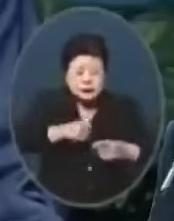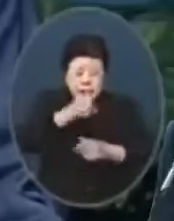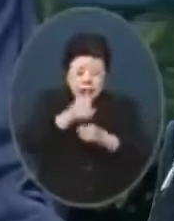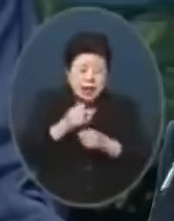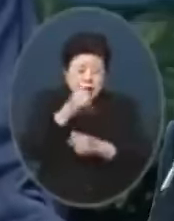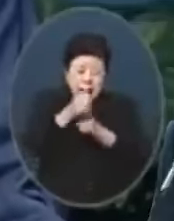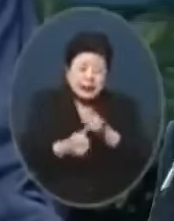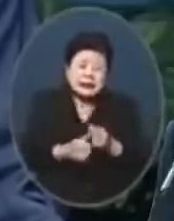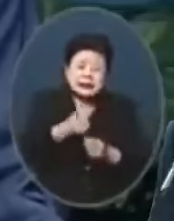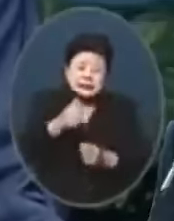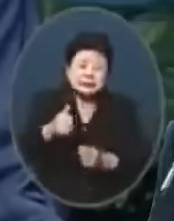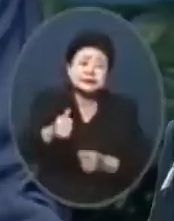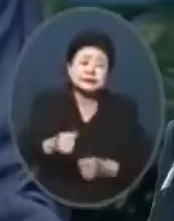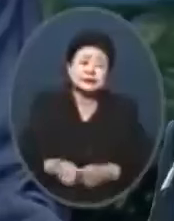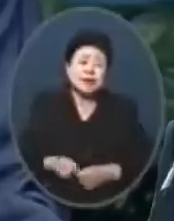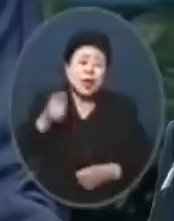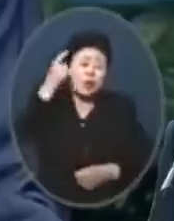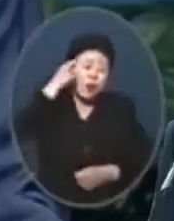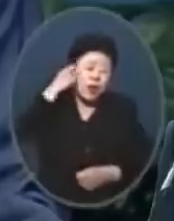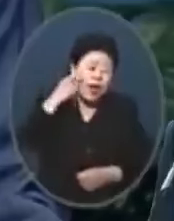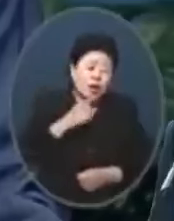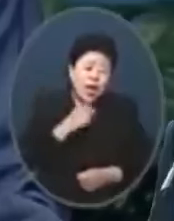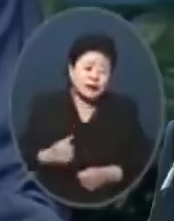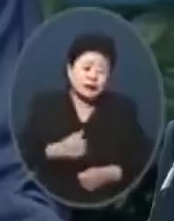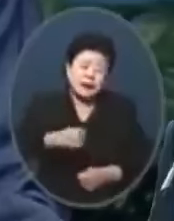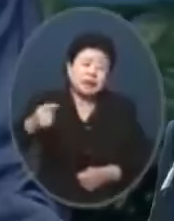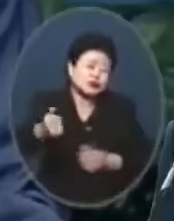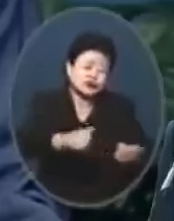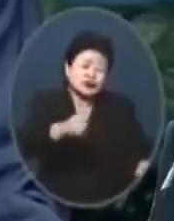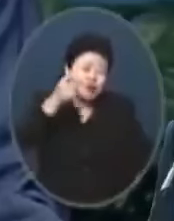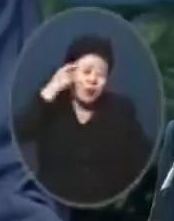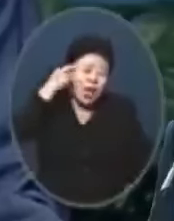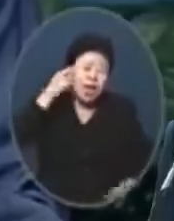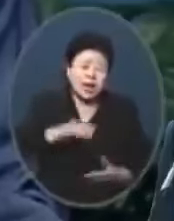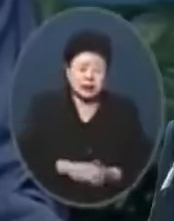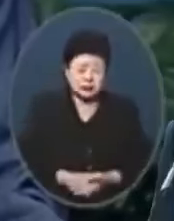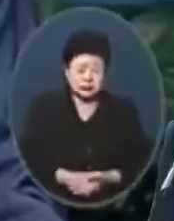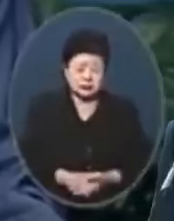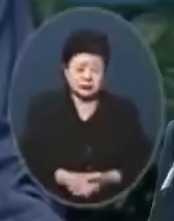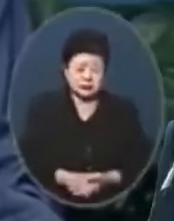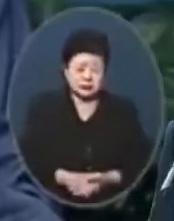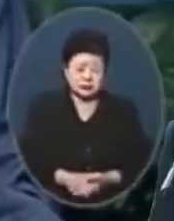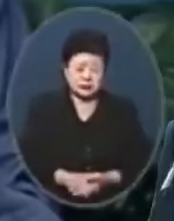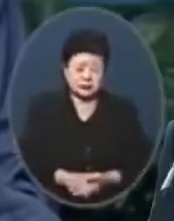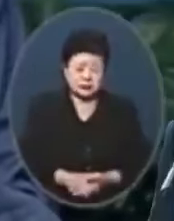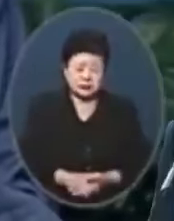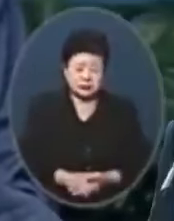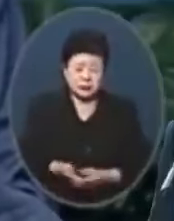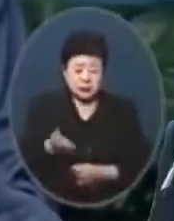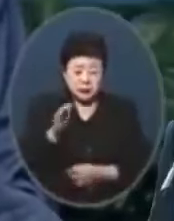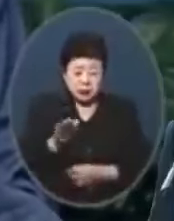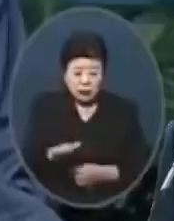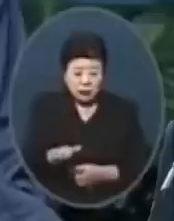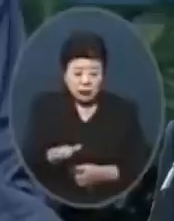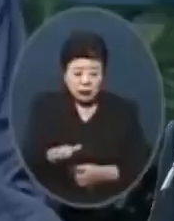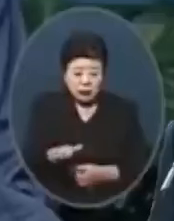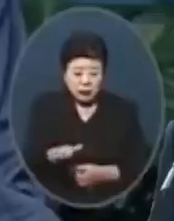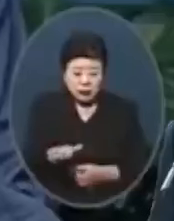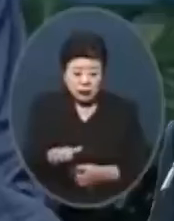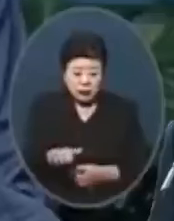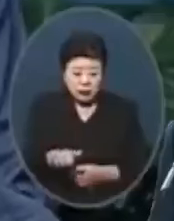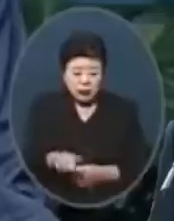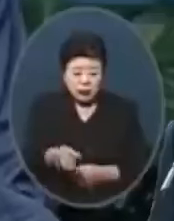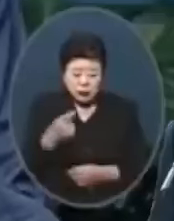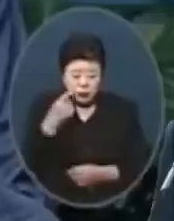하나님 해도 너무합니다. 왜 내 외아들을 데리고 가십니까? 그런데